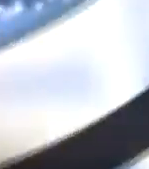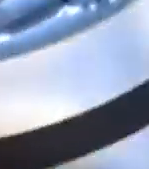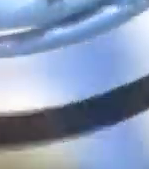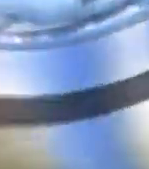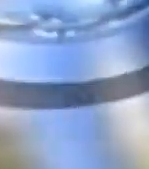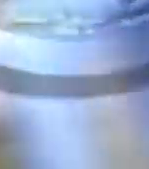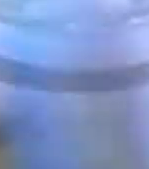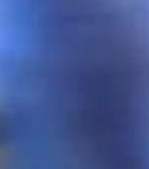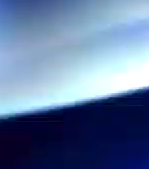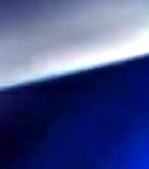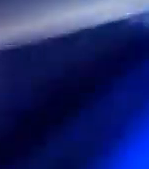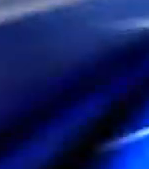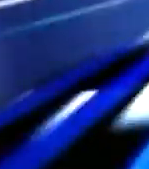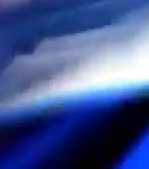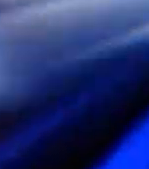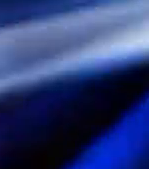Музика